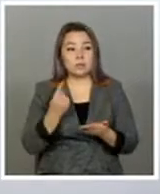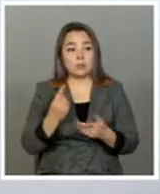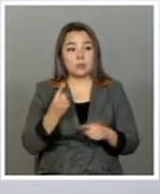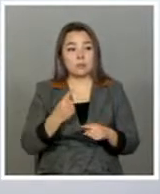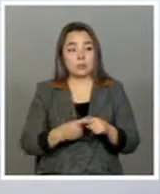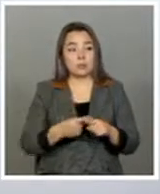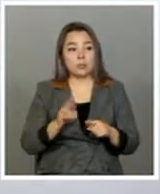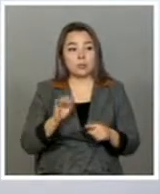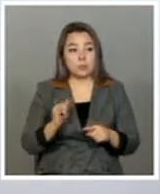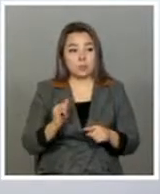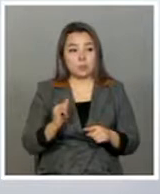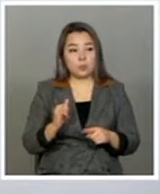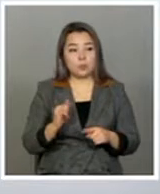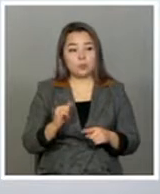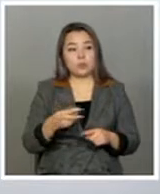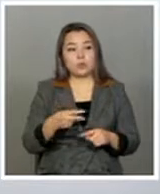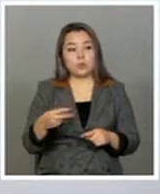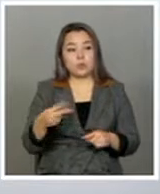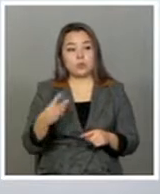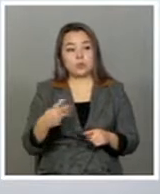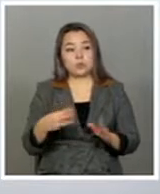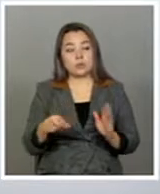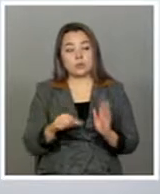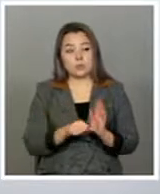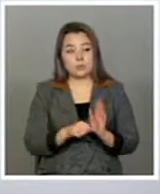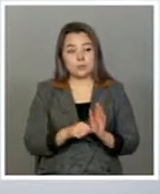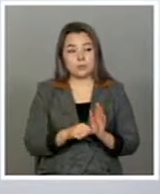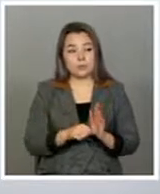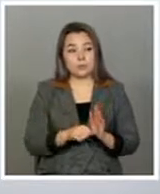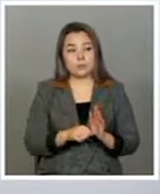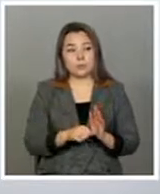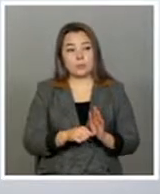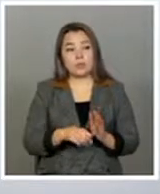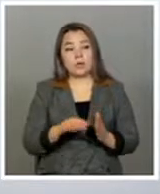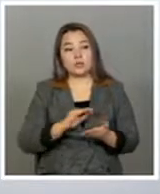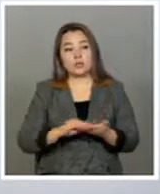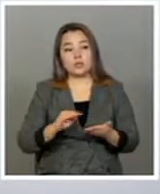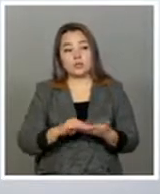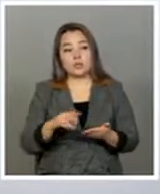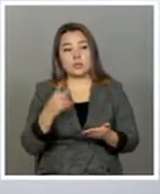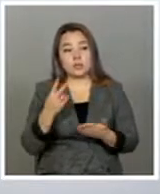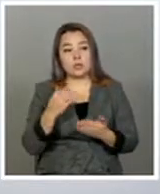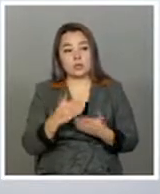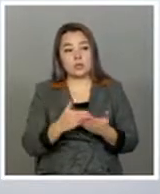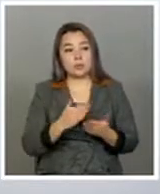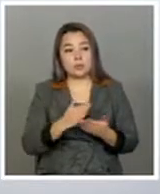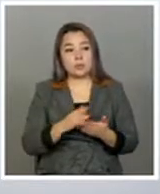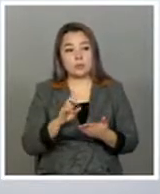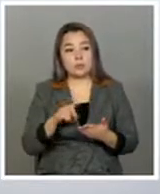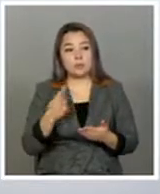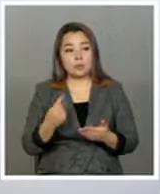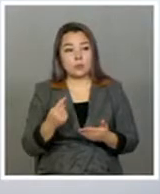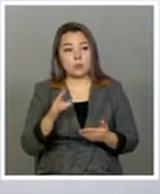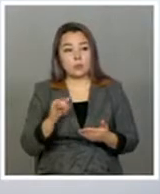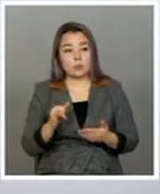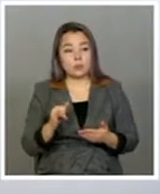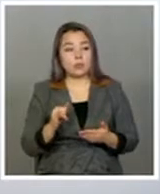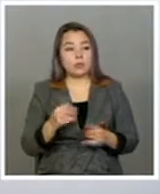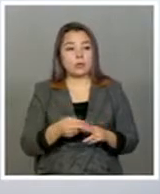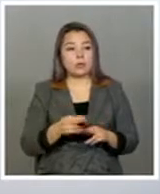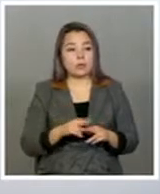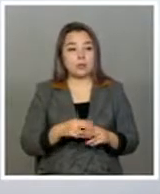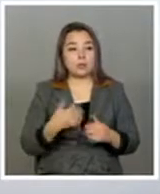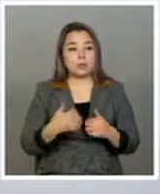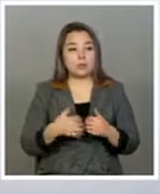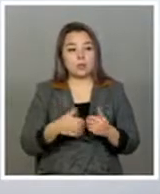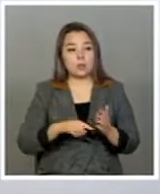Жақша ішінде 1 қосылған Q болды, тең 36-ға. Жүйенің екінші теңдеуінде B1 көбейтілген Q ортақ көбейткіш